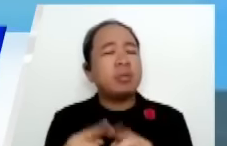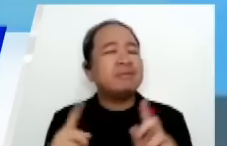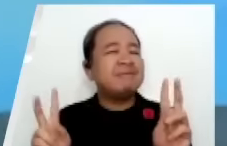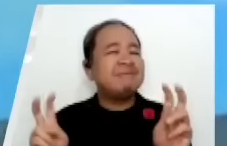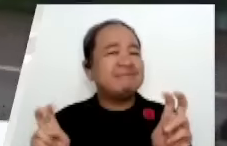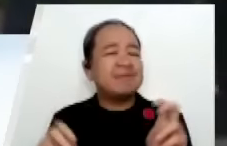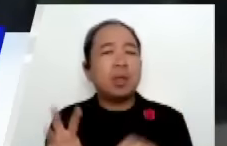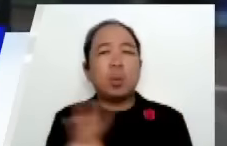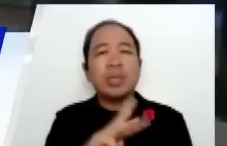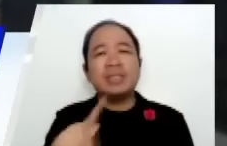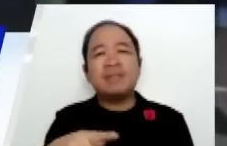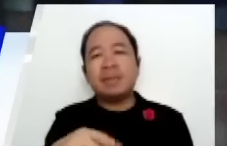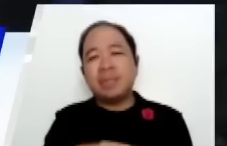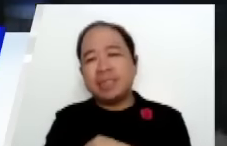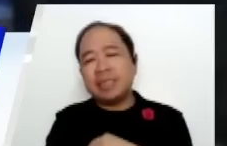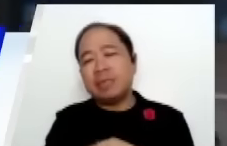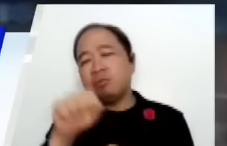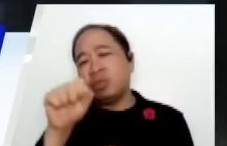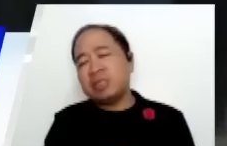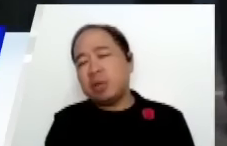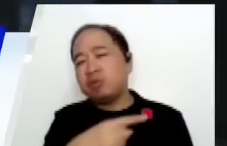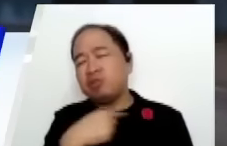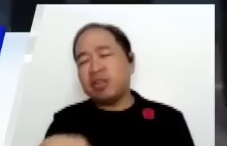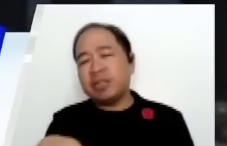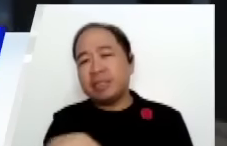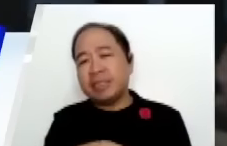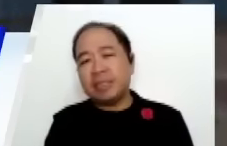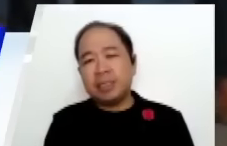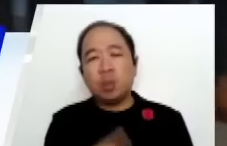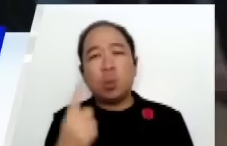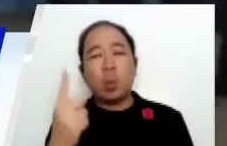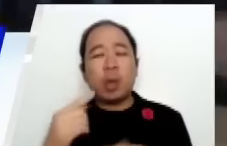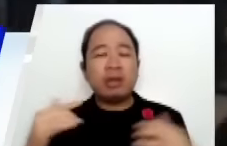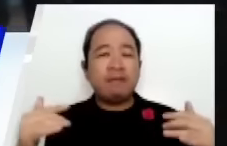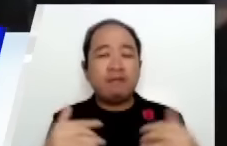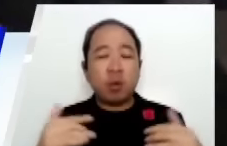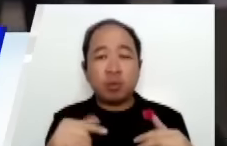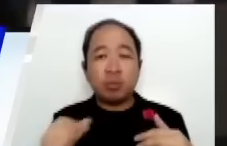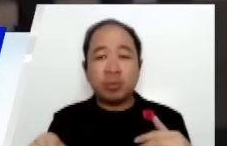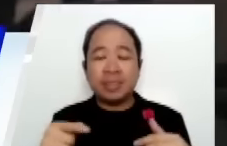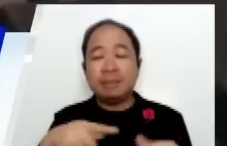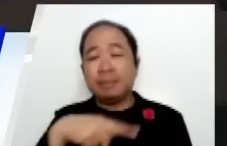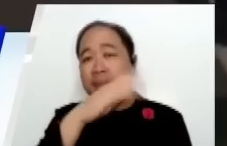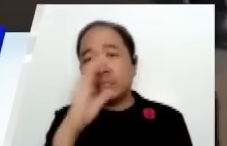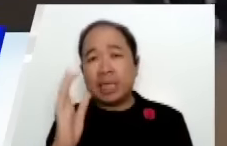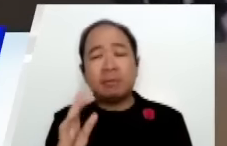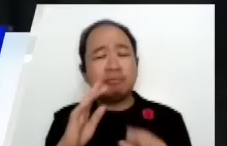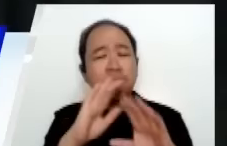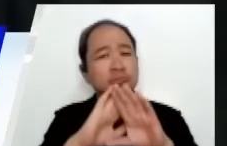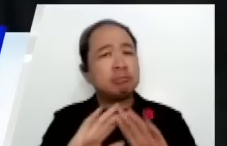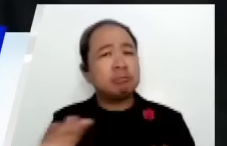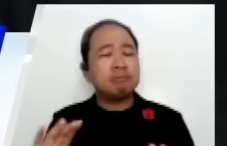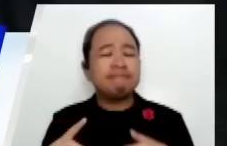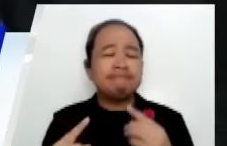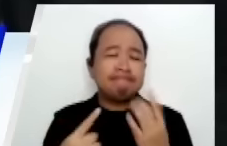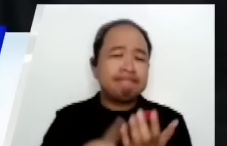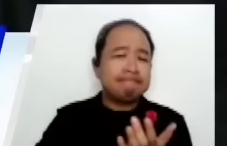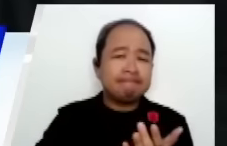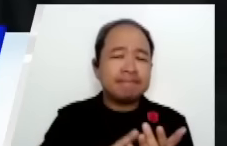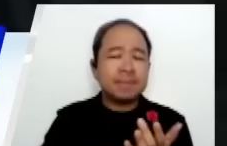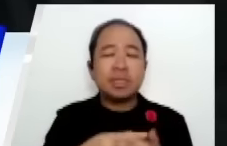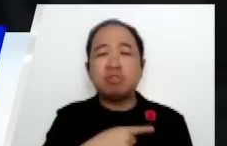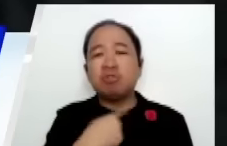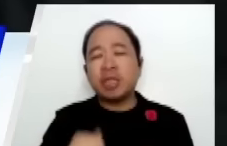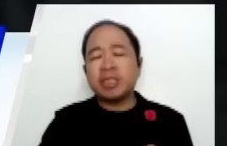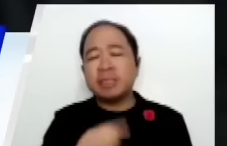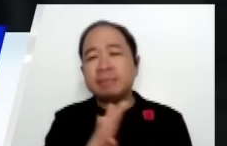Sa isang forum sa Pasay kanina, kalma ang ugnayan sa pagitan ng mga Filipino-Chinese businessmen at ni Chinese